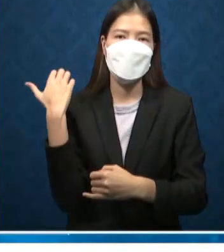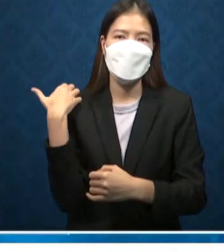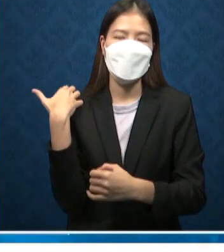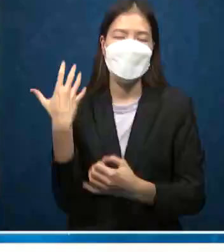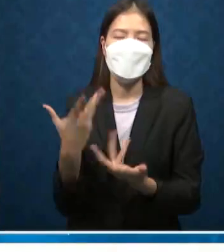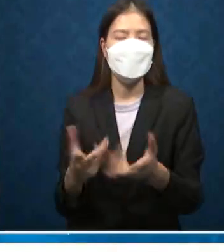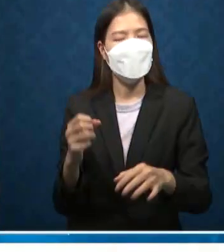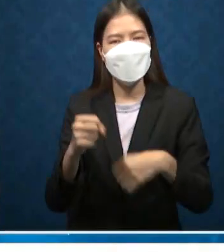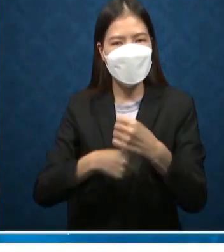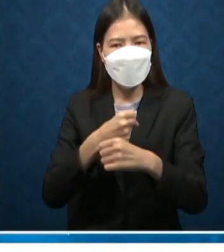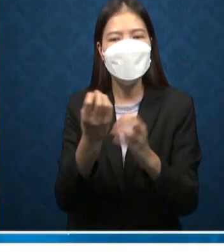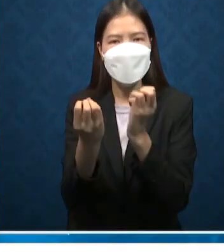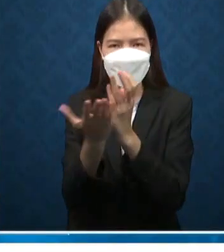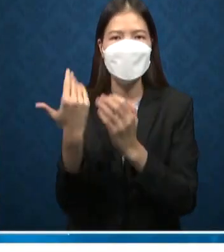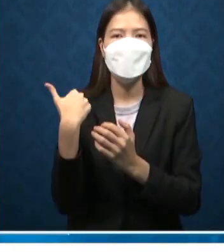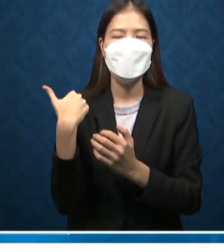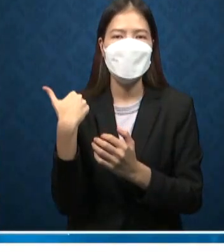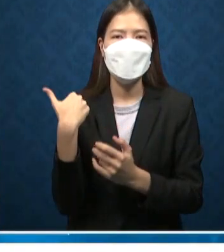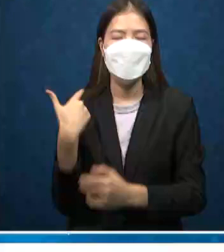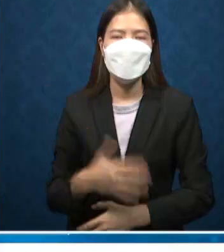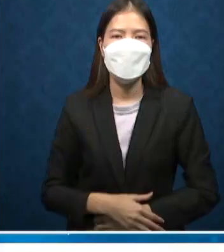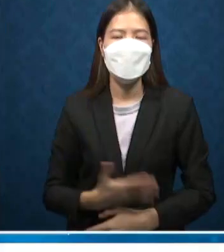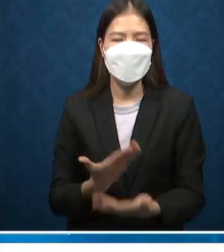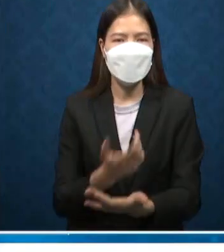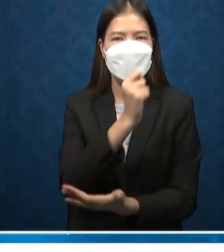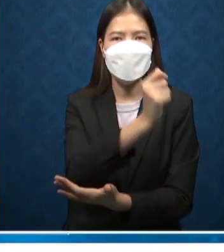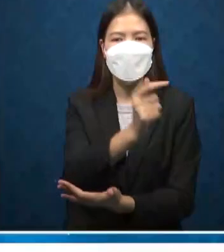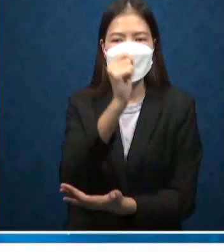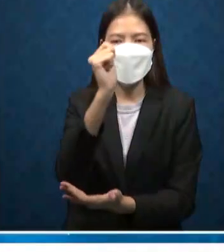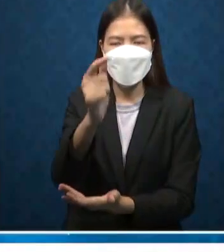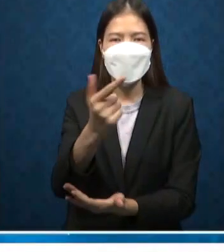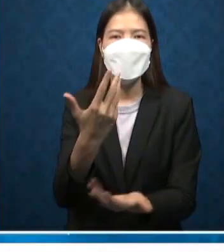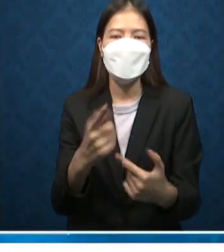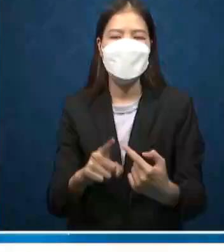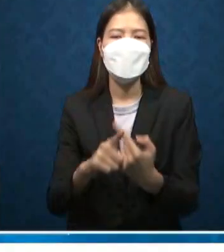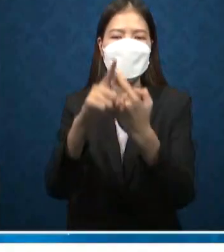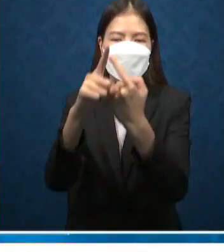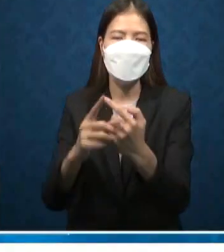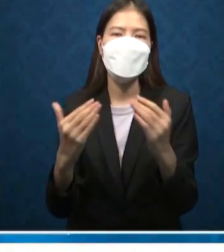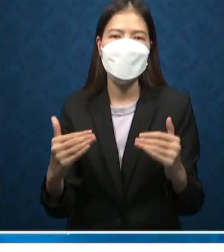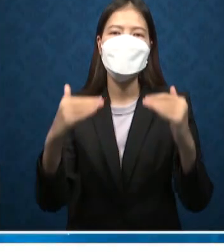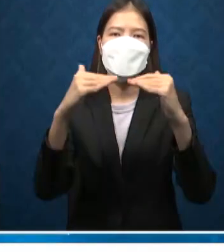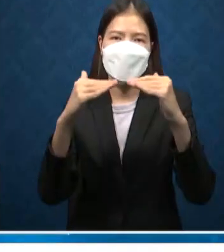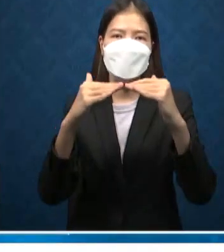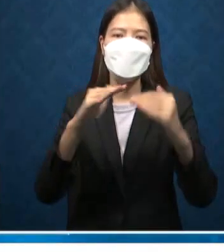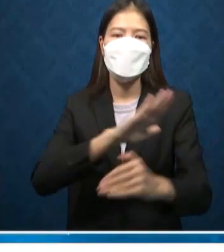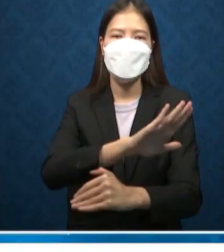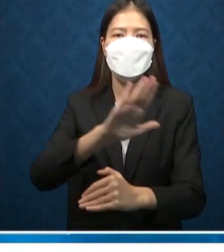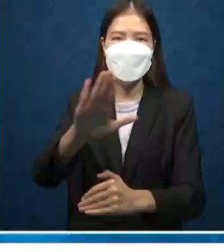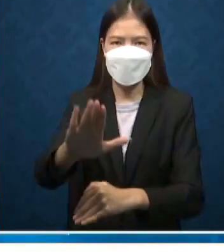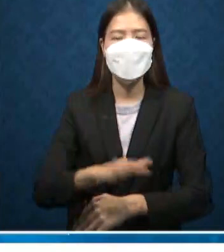เบิกข้ามปีและที่สำคัญเป็นค่าใช้จ่ายตามสิทธินะครับที่จะต้องมีการจ่ายนะ